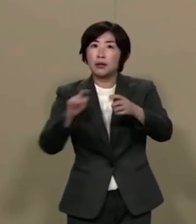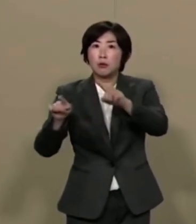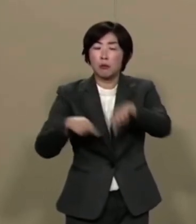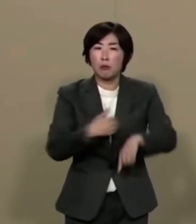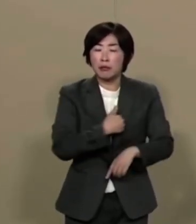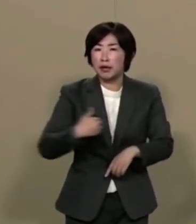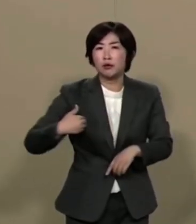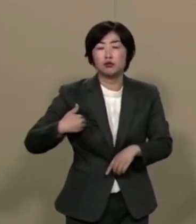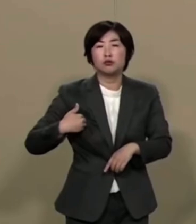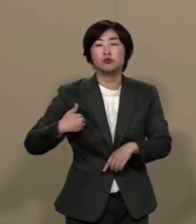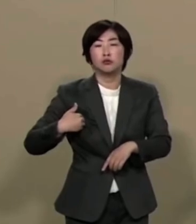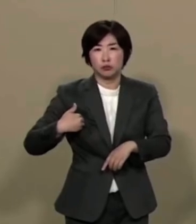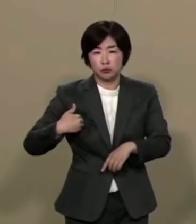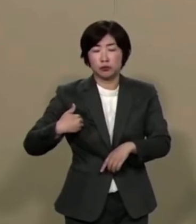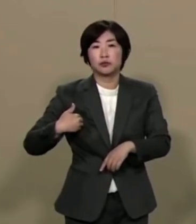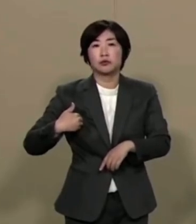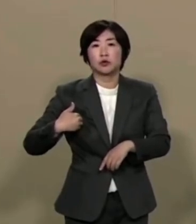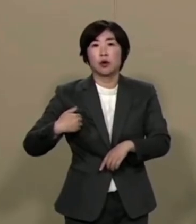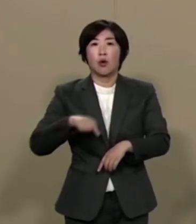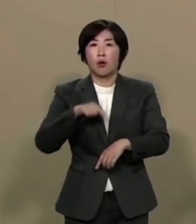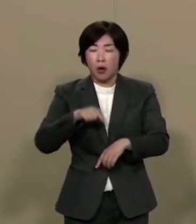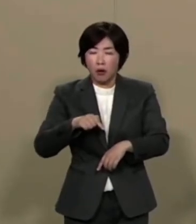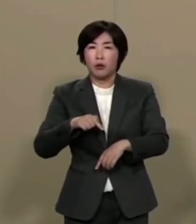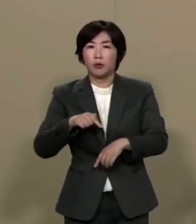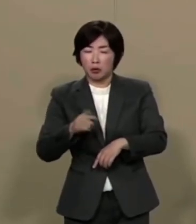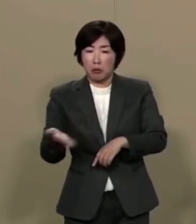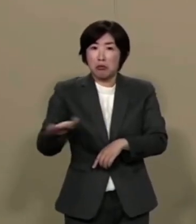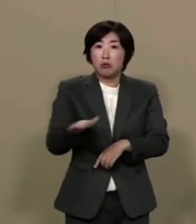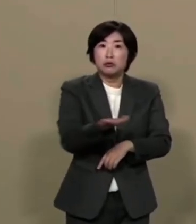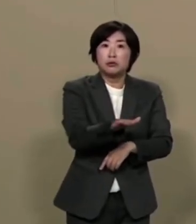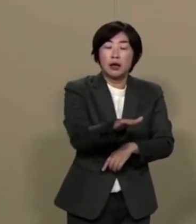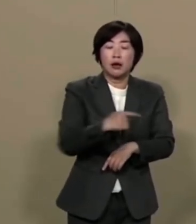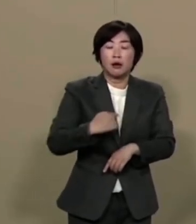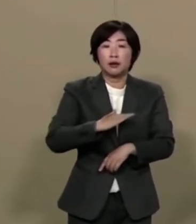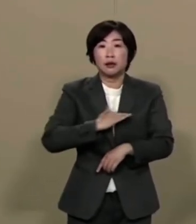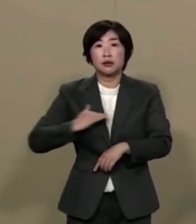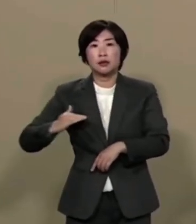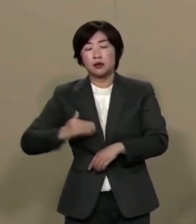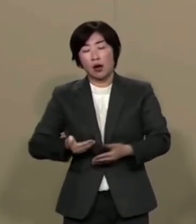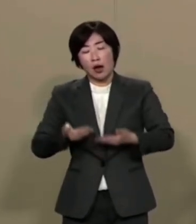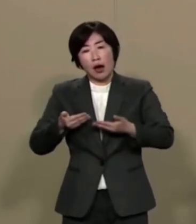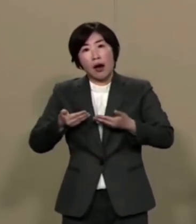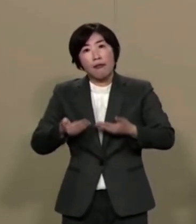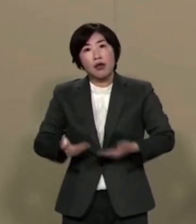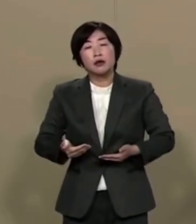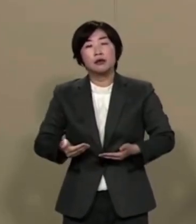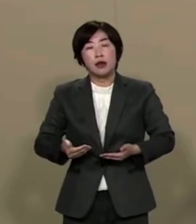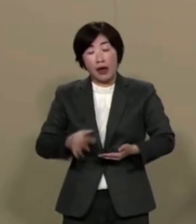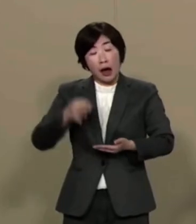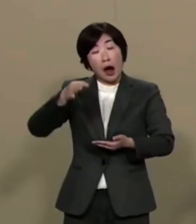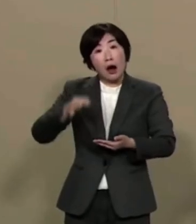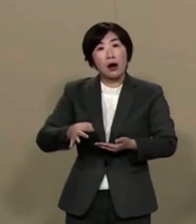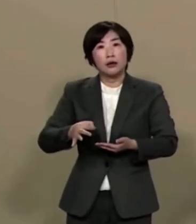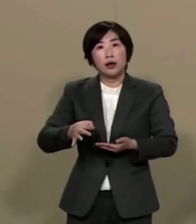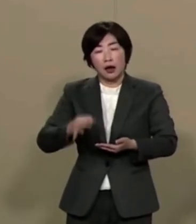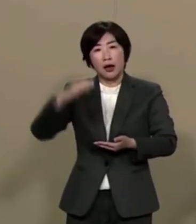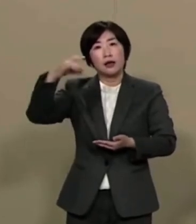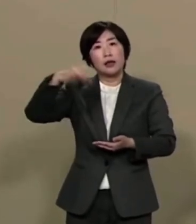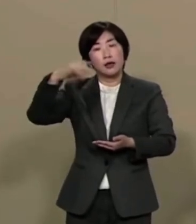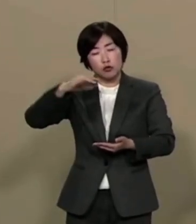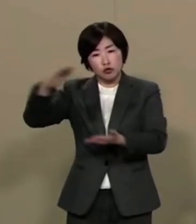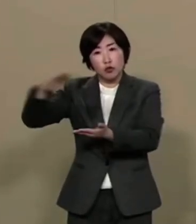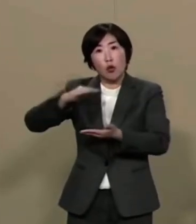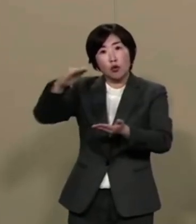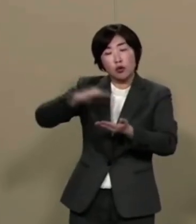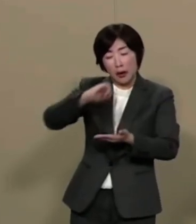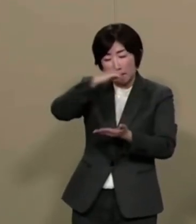がもう実証段階に来ておりますのでこういうものをどんどん導入していって私たちに安定的で安価な電力供給が